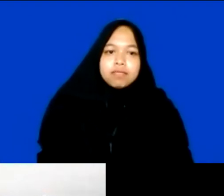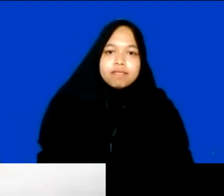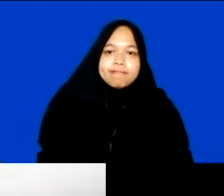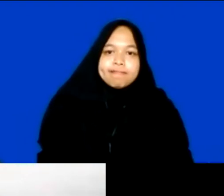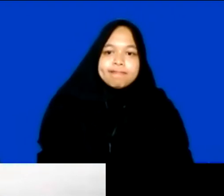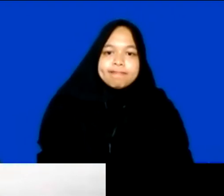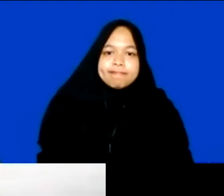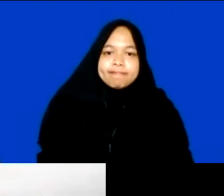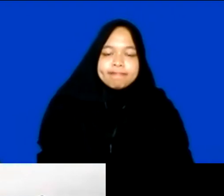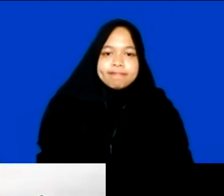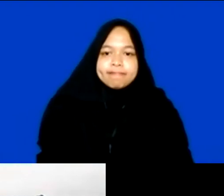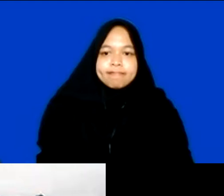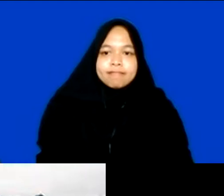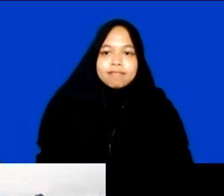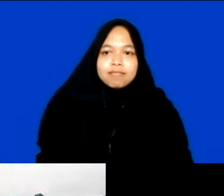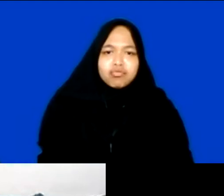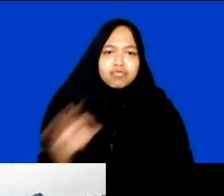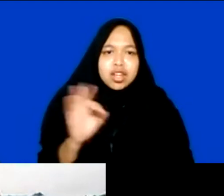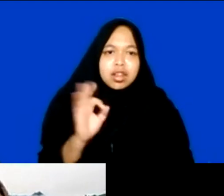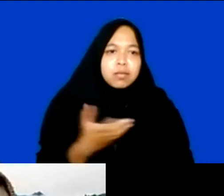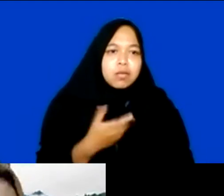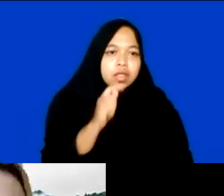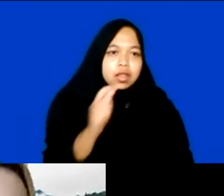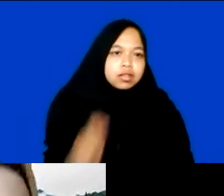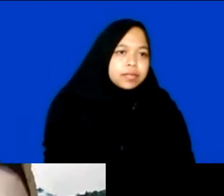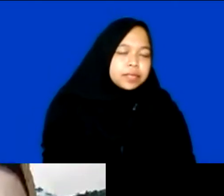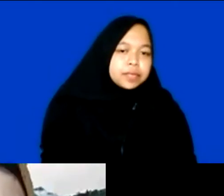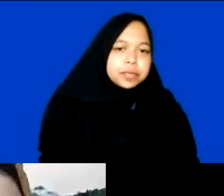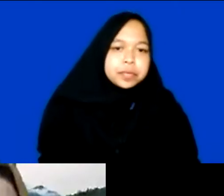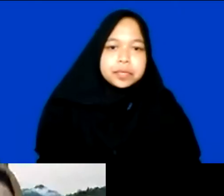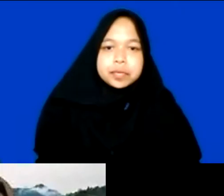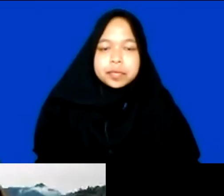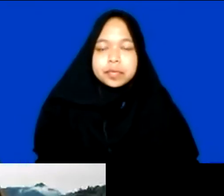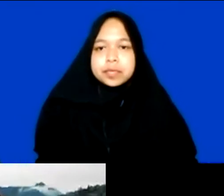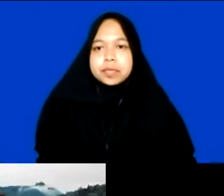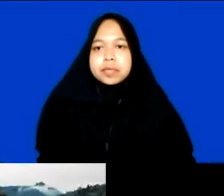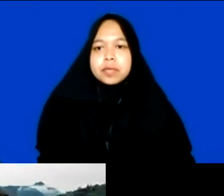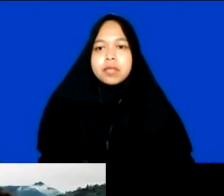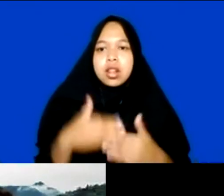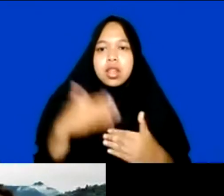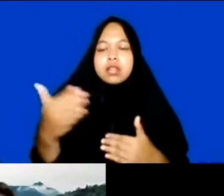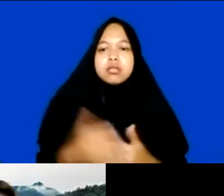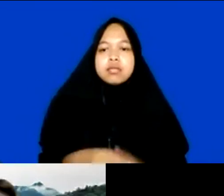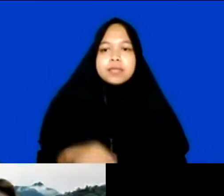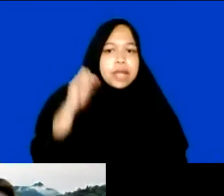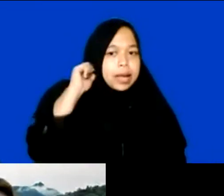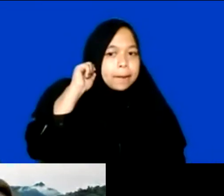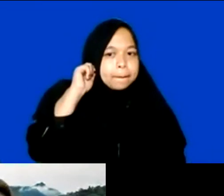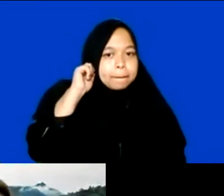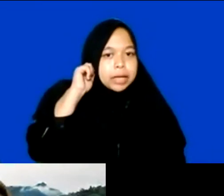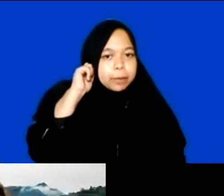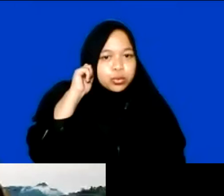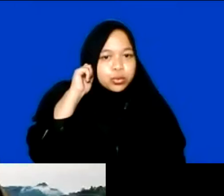Oke, sepertinya tidak ada respon ya. Kemudian ini ada dari Mbak dari Ibu